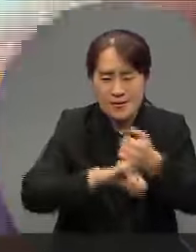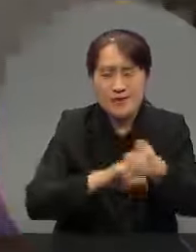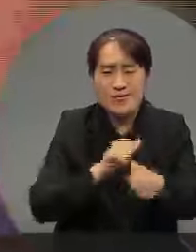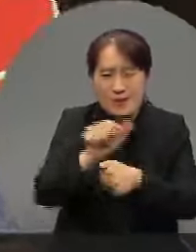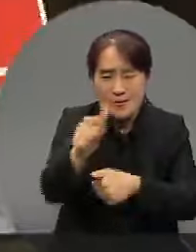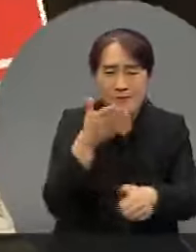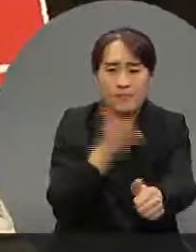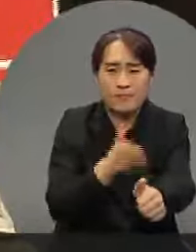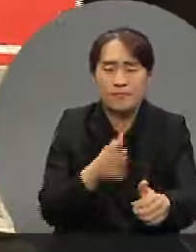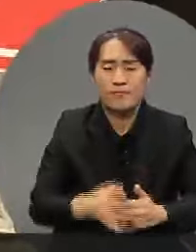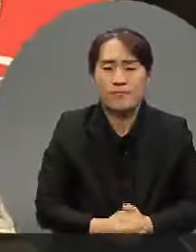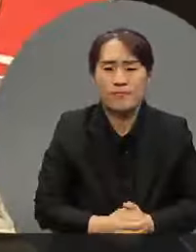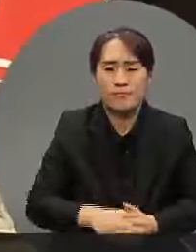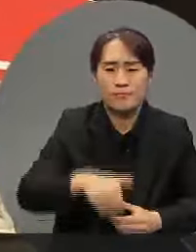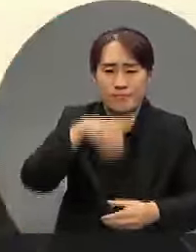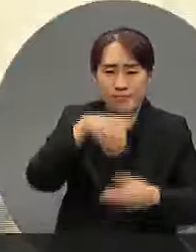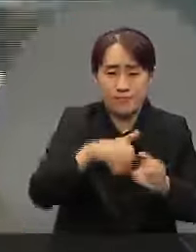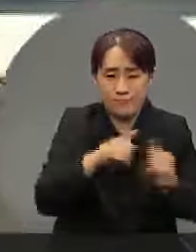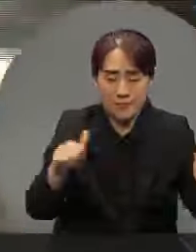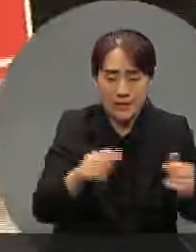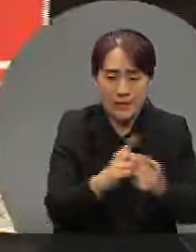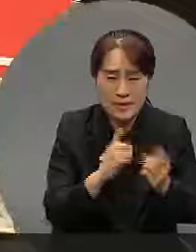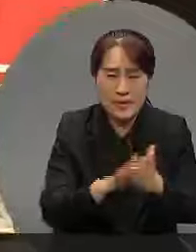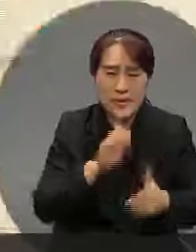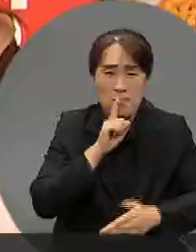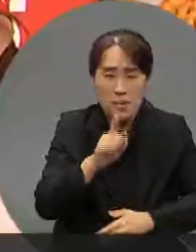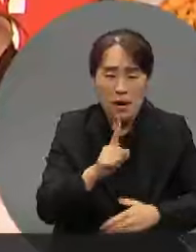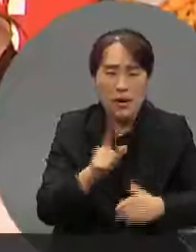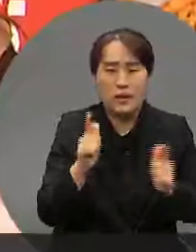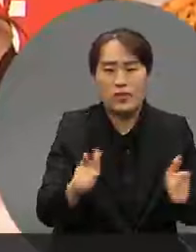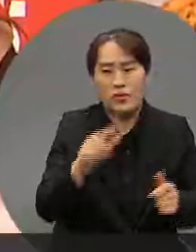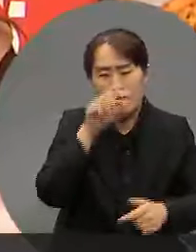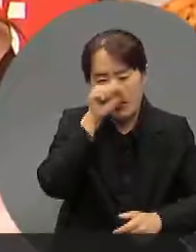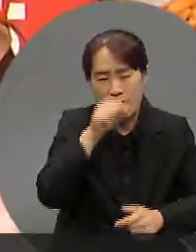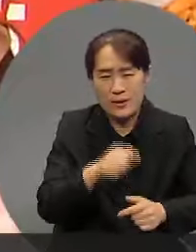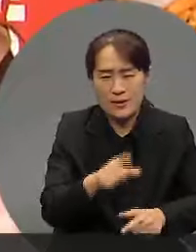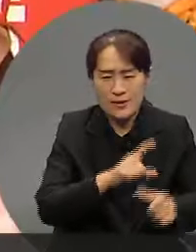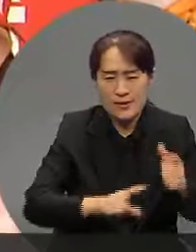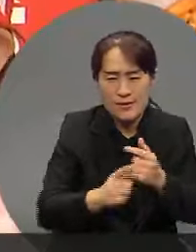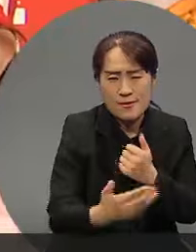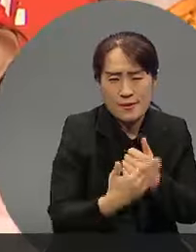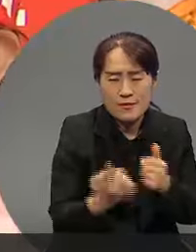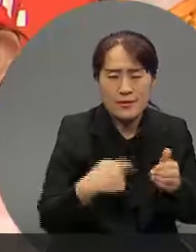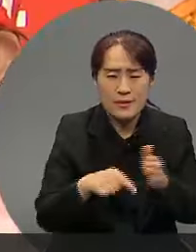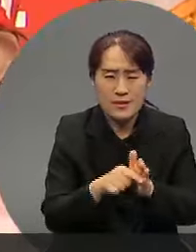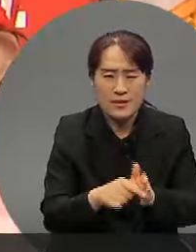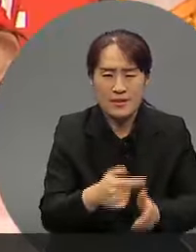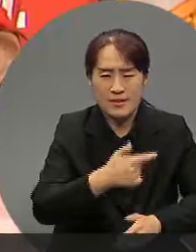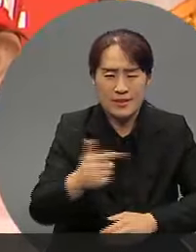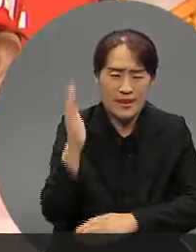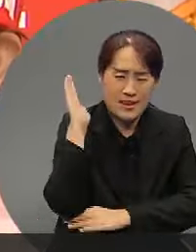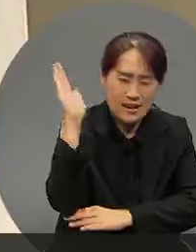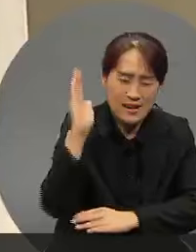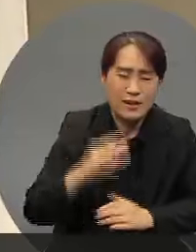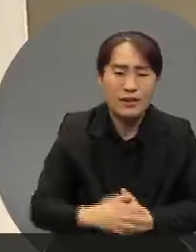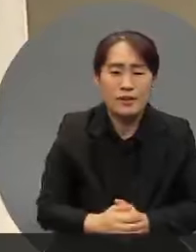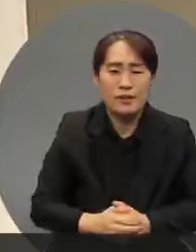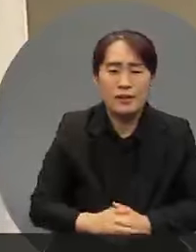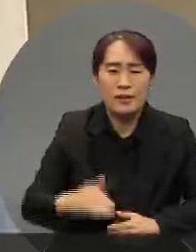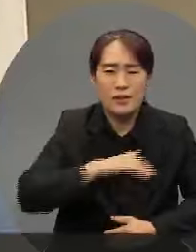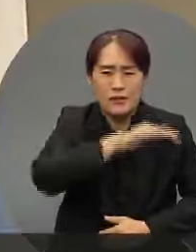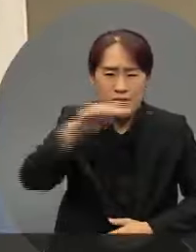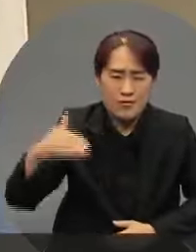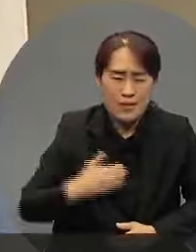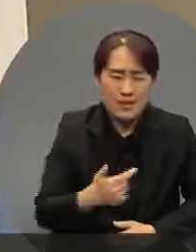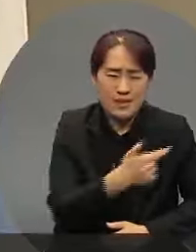승리합시다. 유권자들에게 직접 말할 수 있는 기회인 만큼 한 표라도 더 얻기 위해 목소리를 높였습니다. 우리가